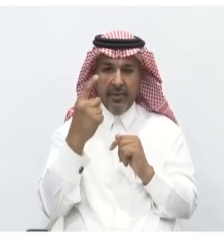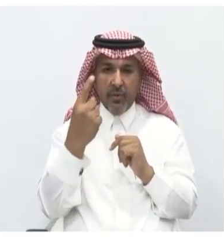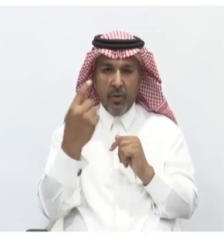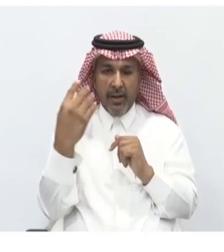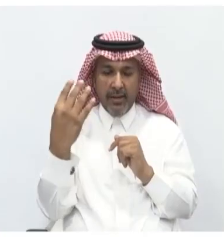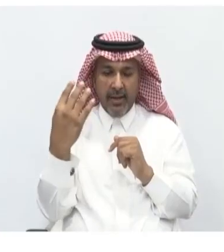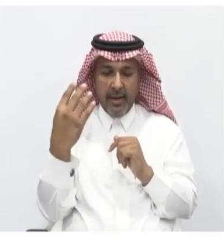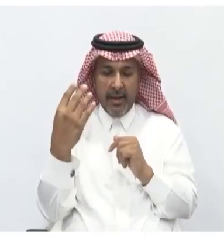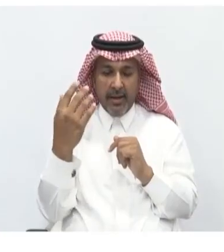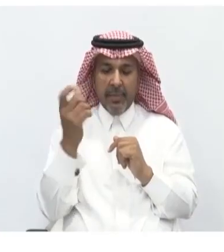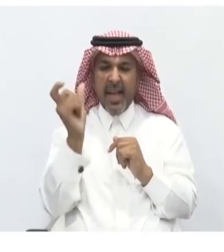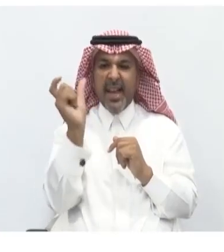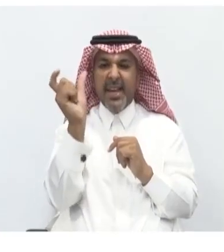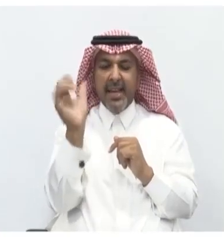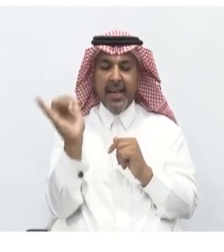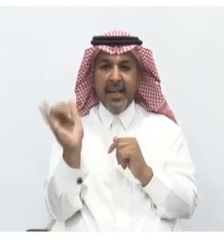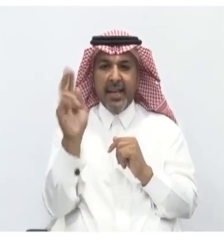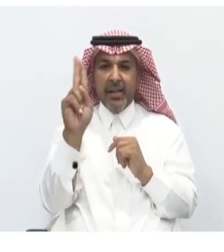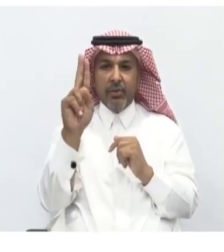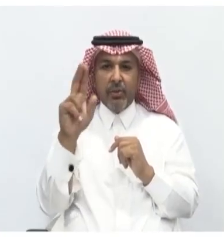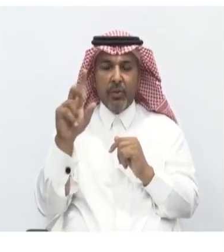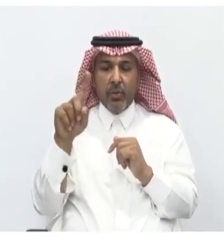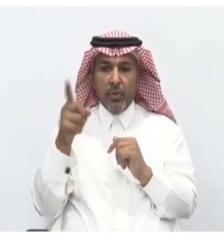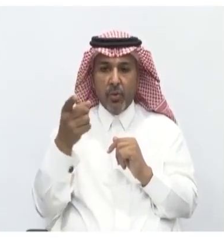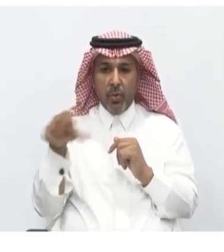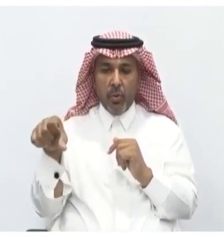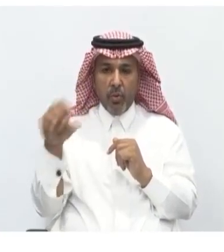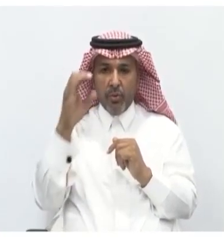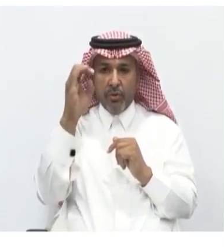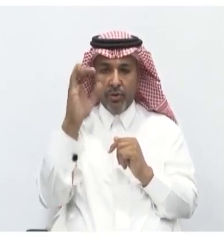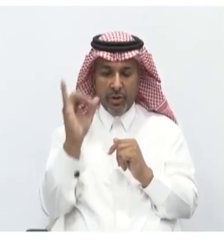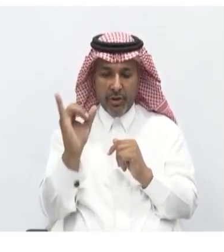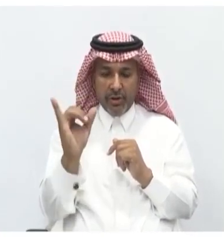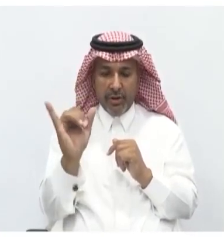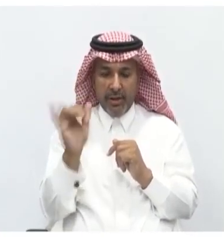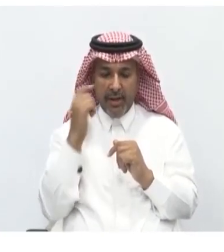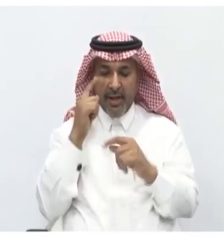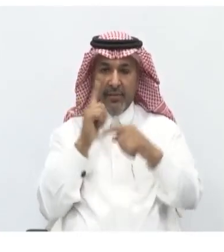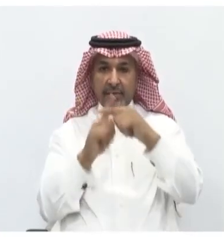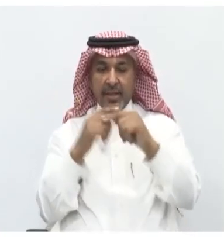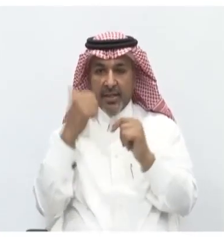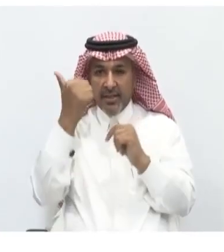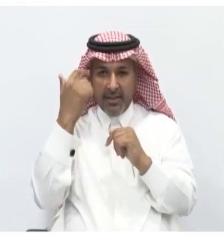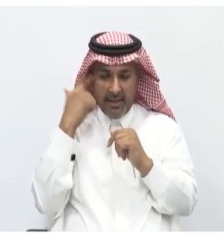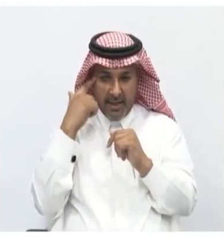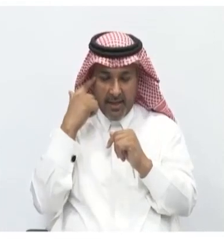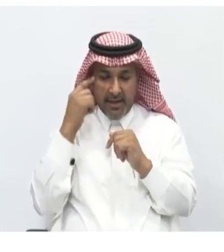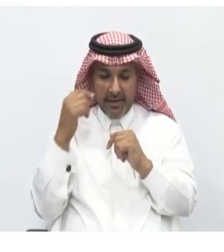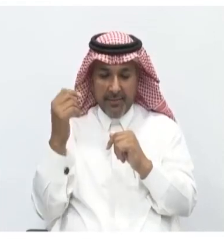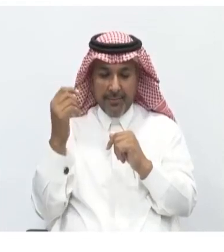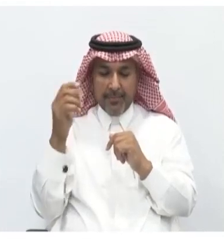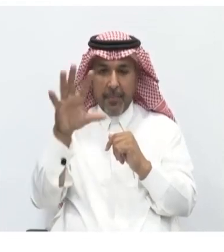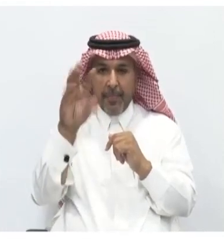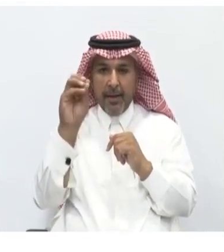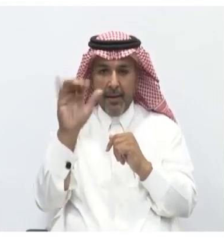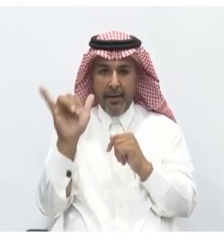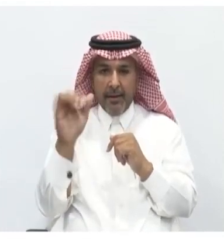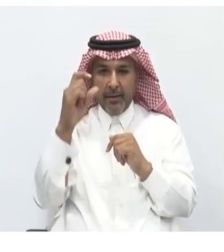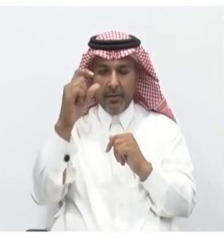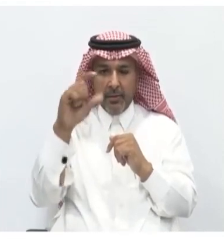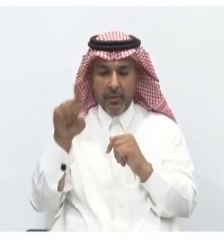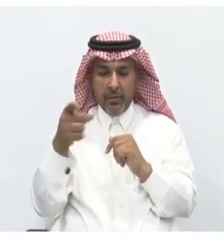من الهيدروجين وهنا 34 سيعطيني الناتج انها متساويه وحققنا قانون حفظ